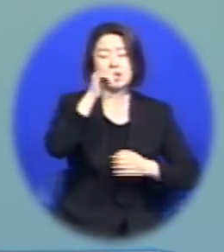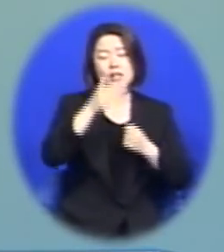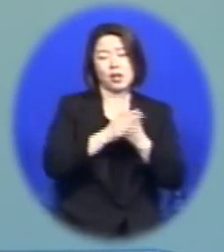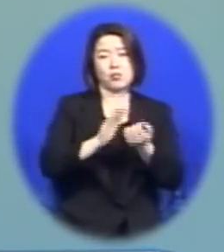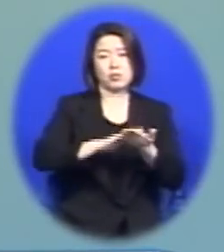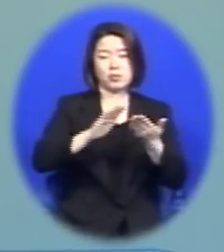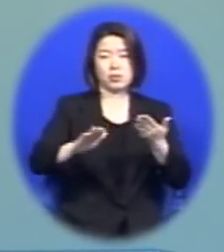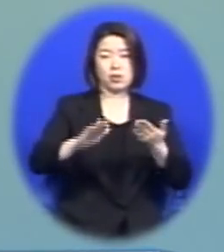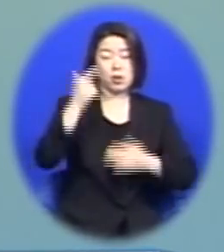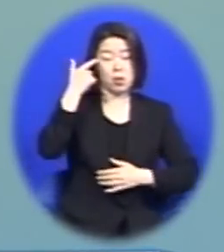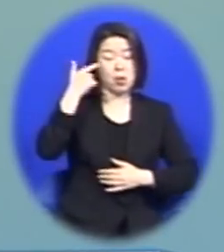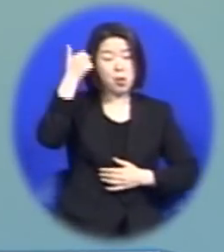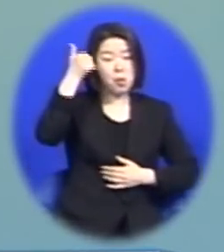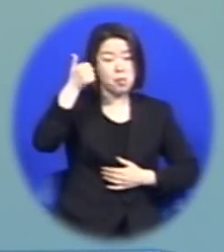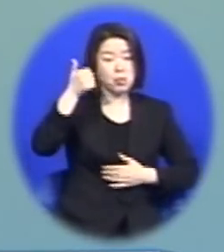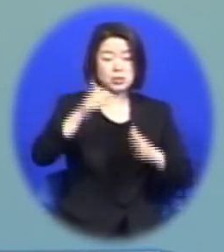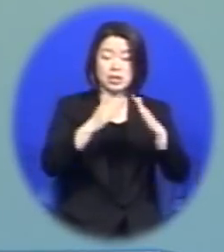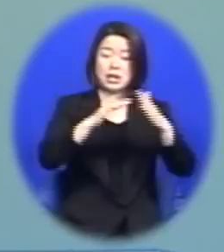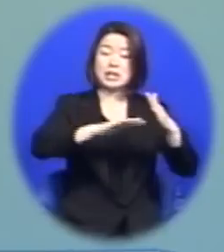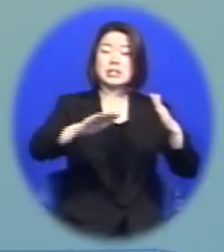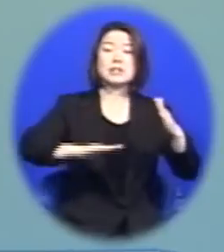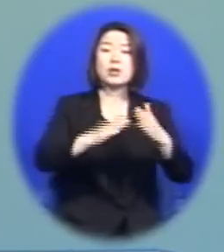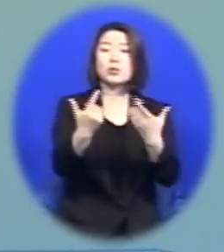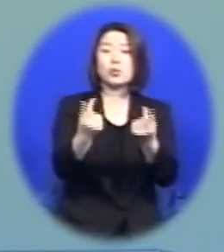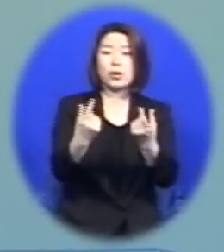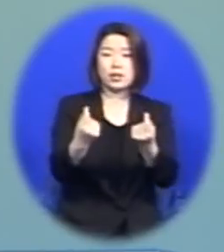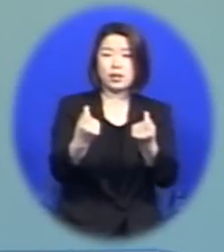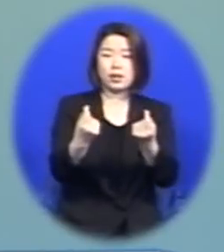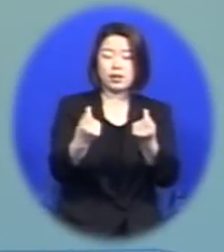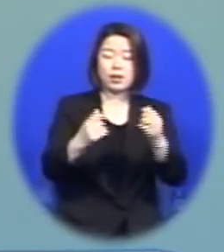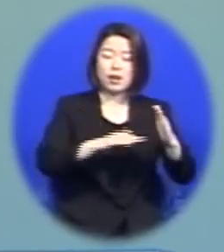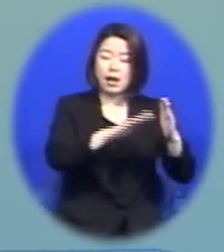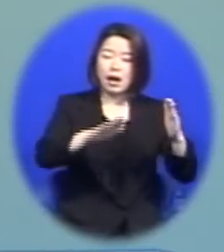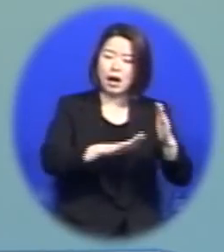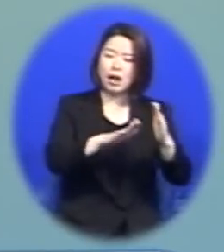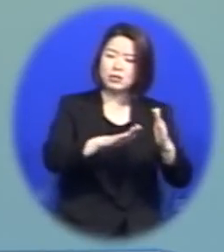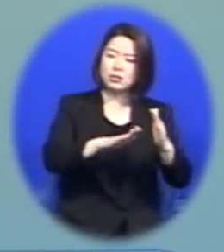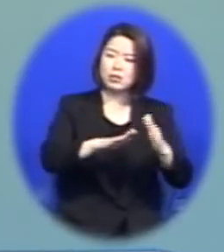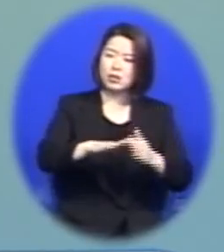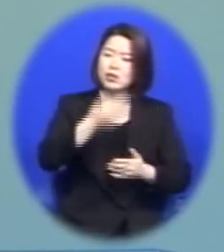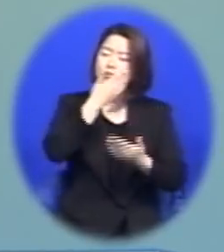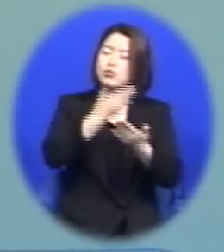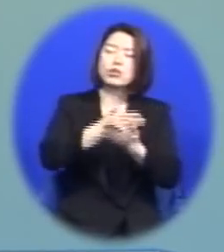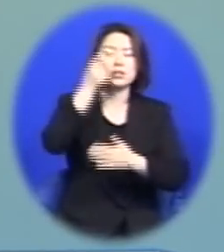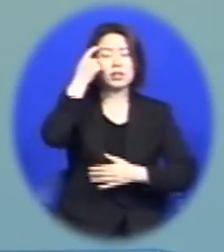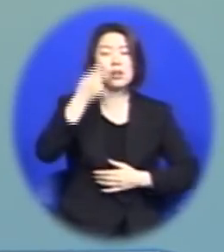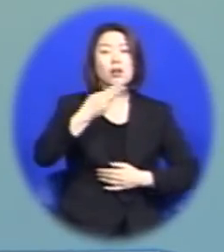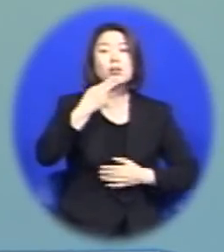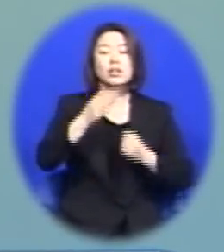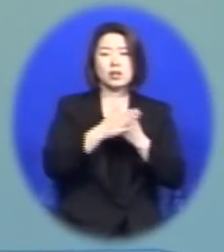집안도 똑같습니다 가정을 소홀히 하니까 가정이 병이 되는 것입니다